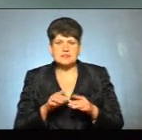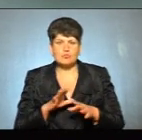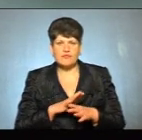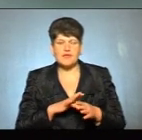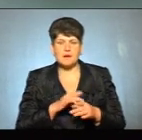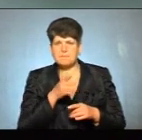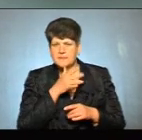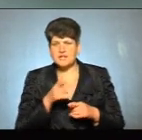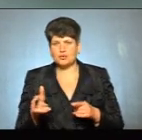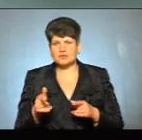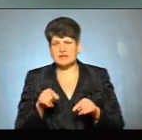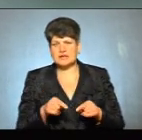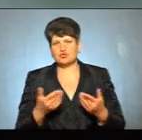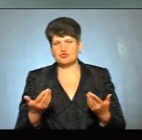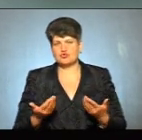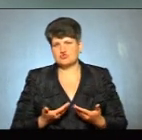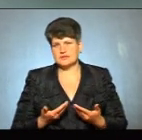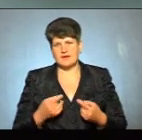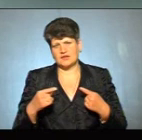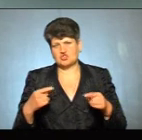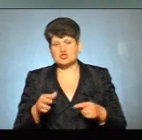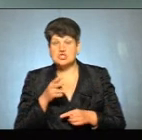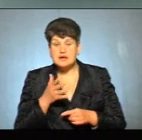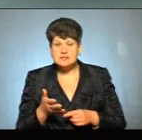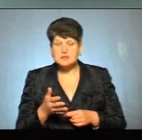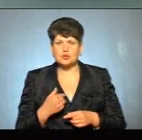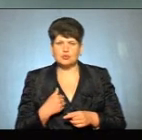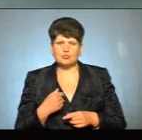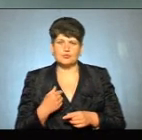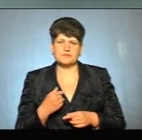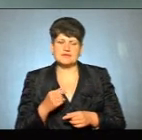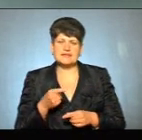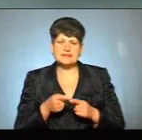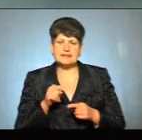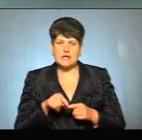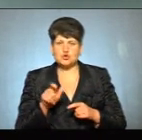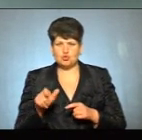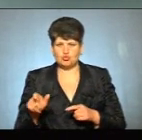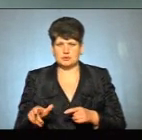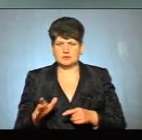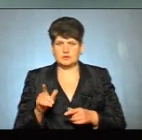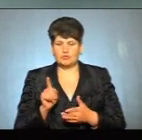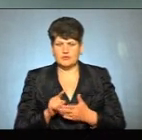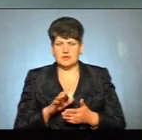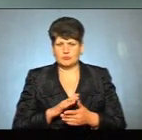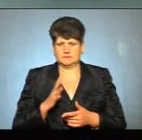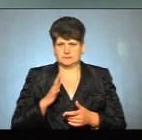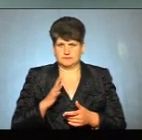період їхнього життя, як інший час. Тому те, що люди змушені в карантині